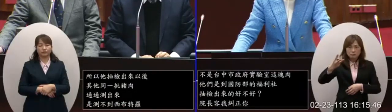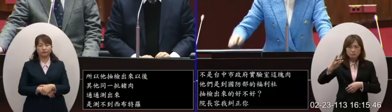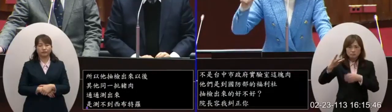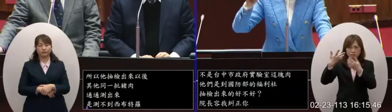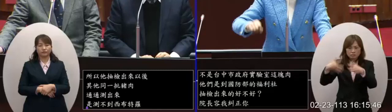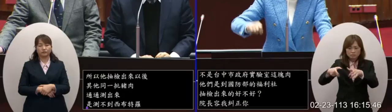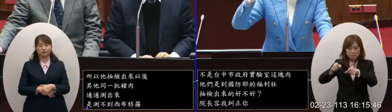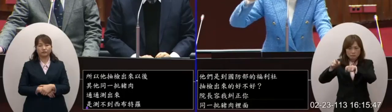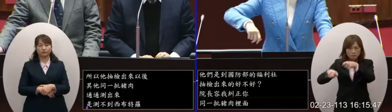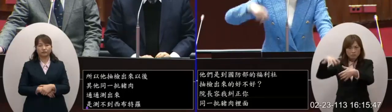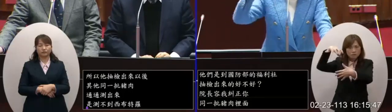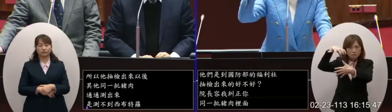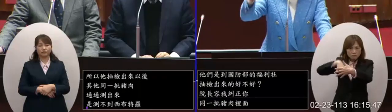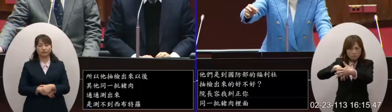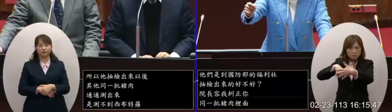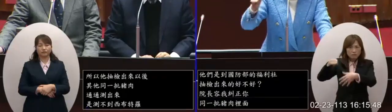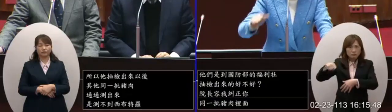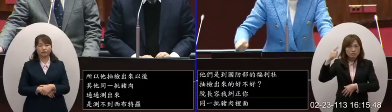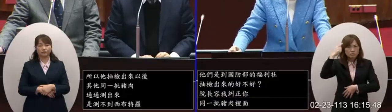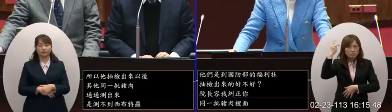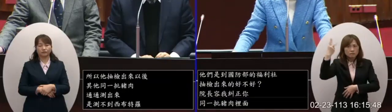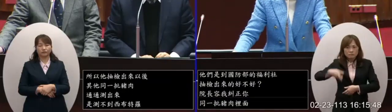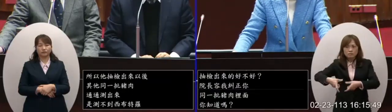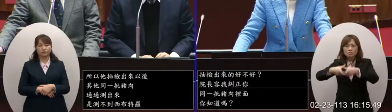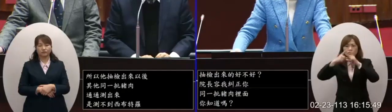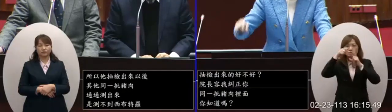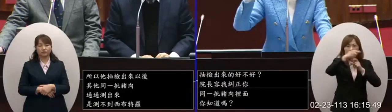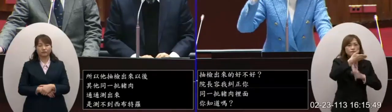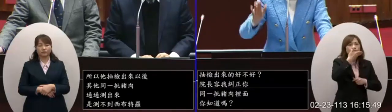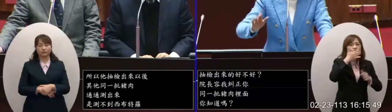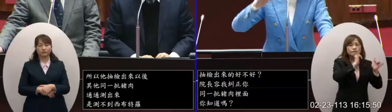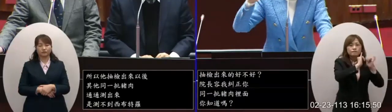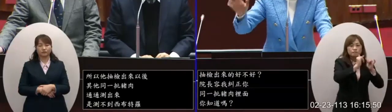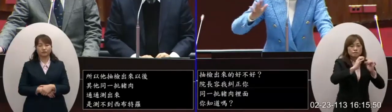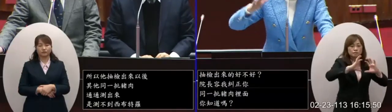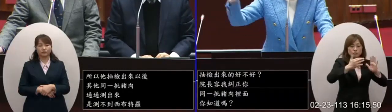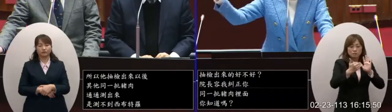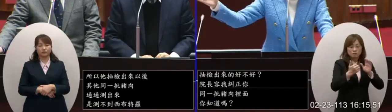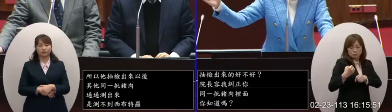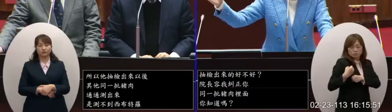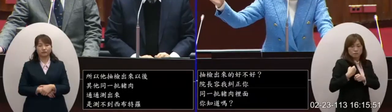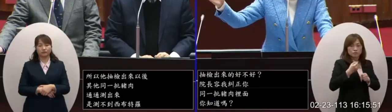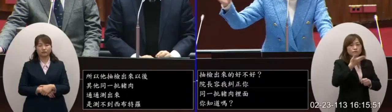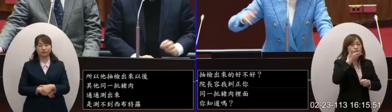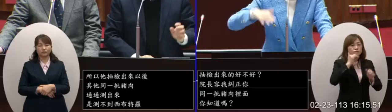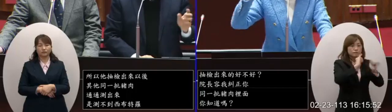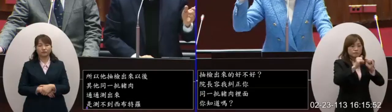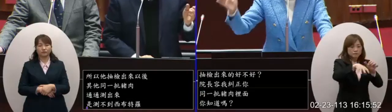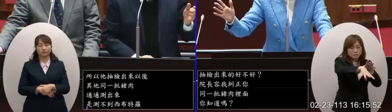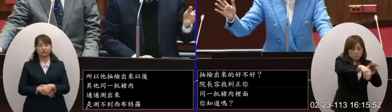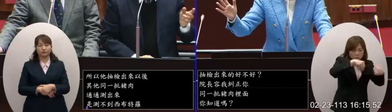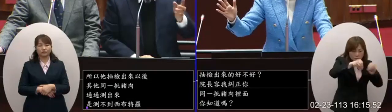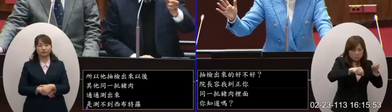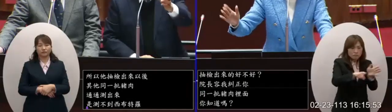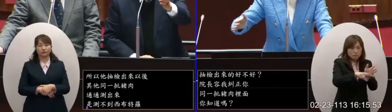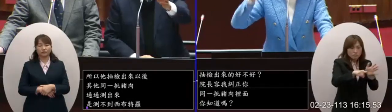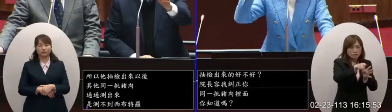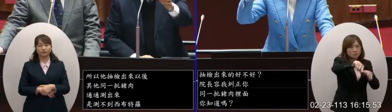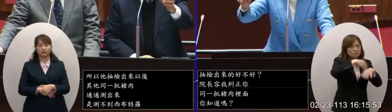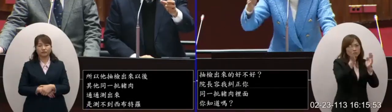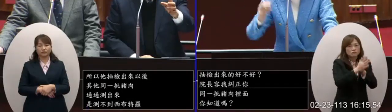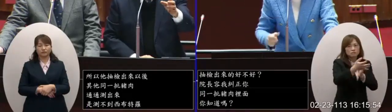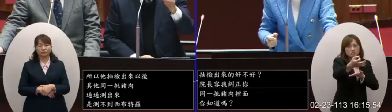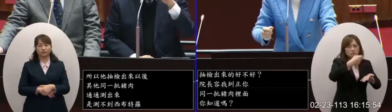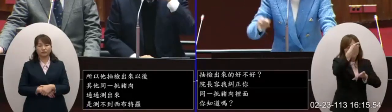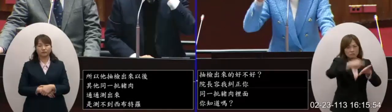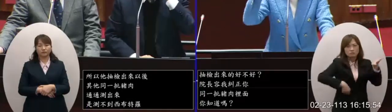里面，当他们要再次回到福利社去抽的时候，他们通通都已经卖光了，他们已经卖完了，所以